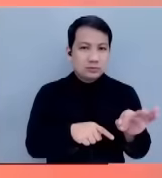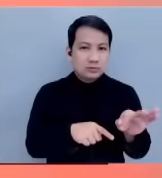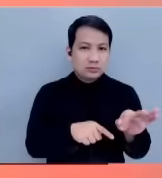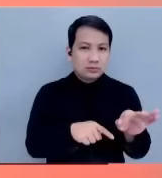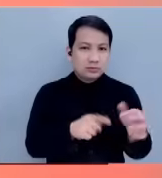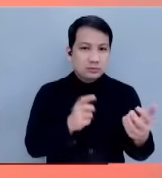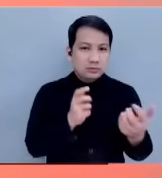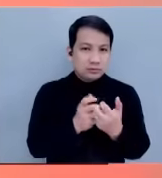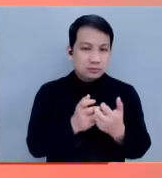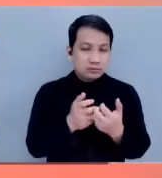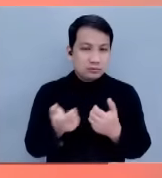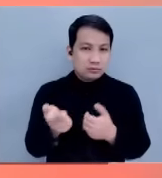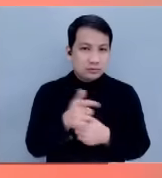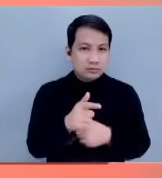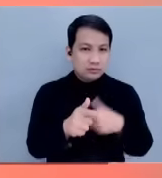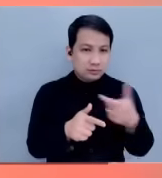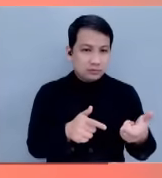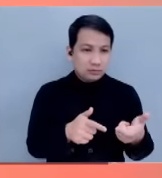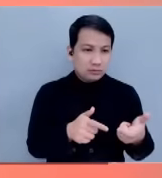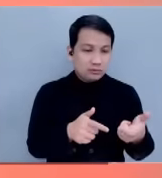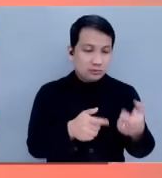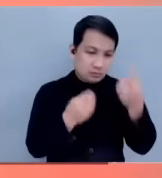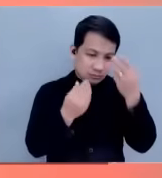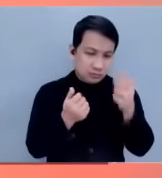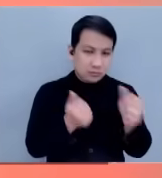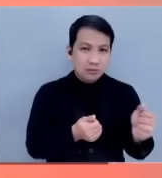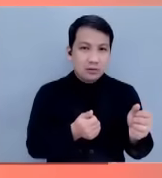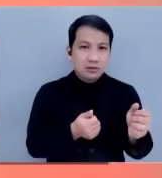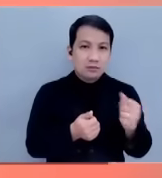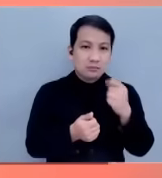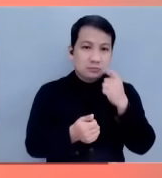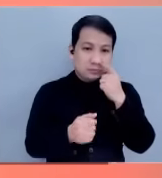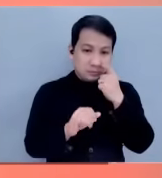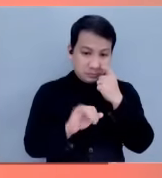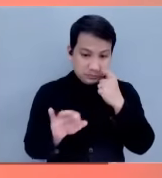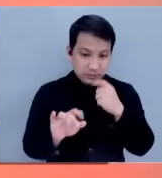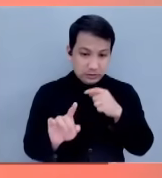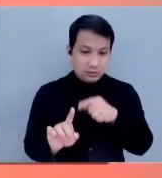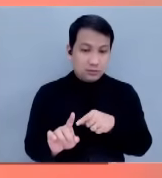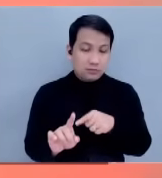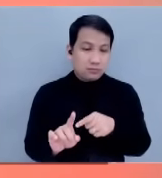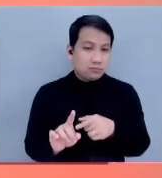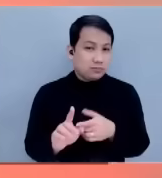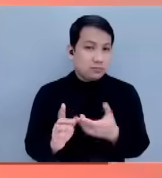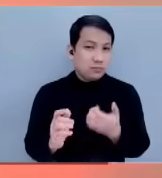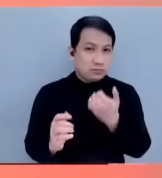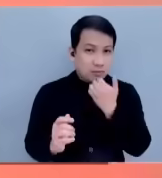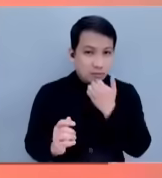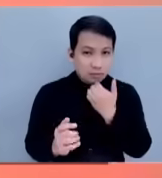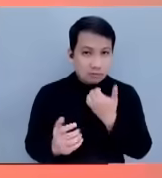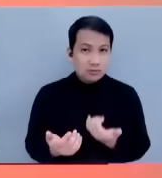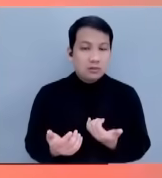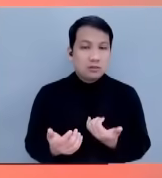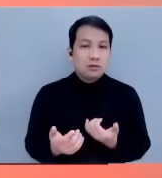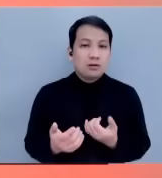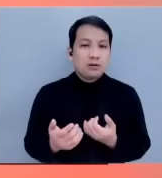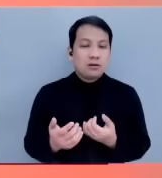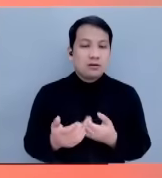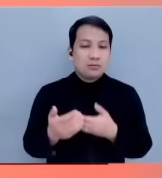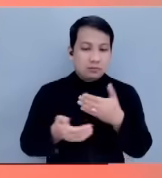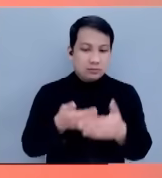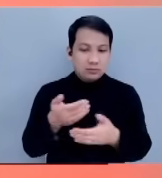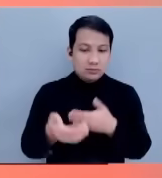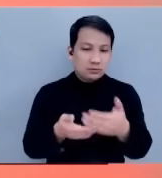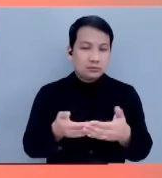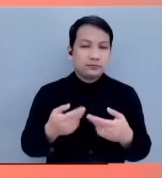ng pagkakataon na i-comply yun. And kung assuming na mali yon, at least may due process pa rin. But in